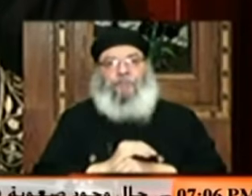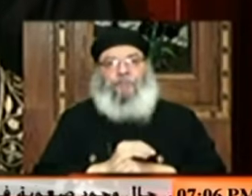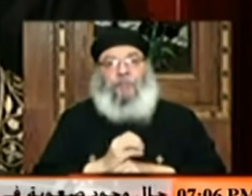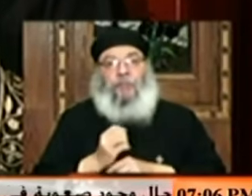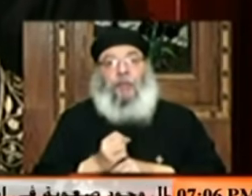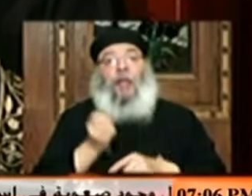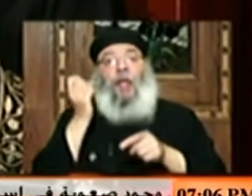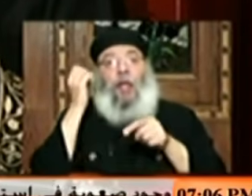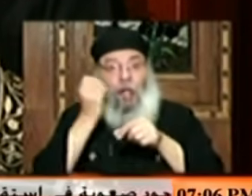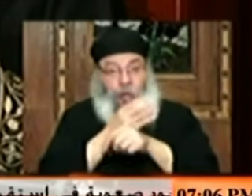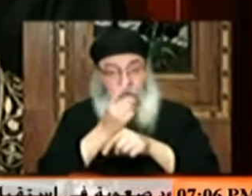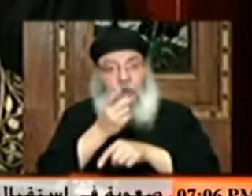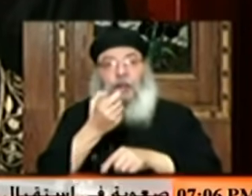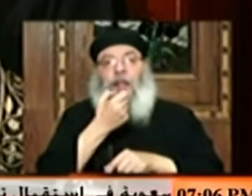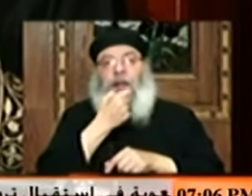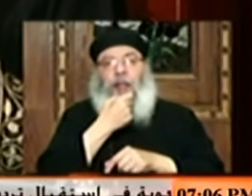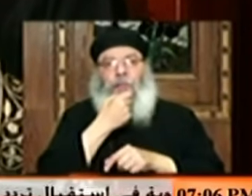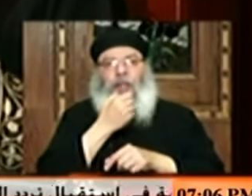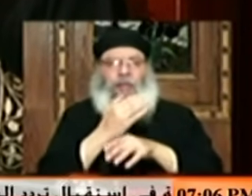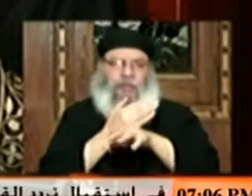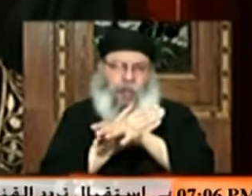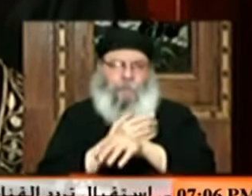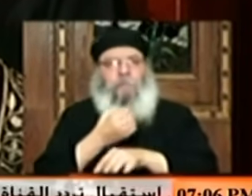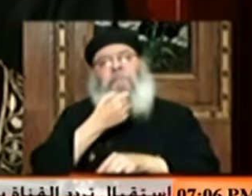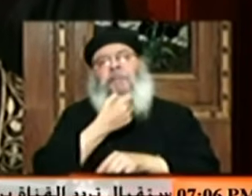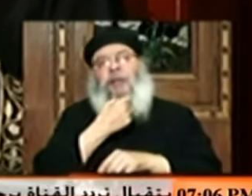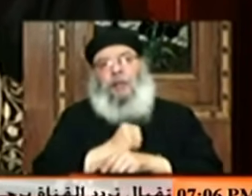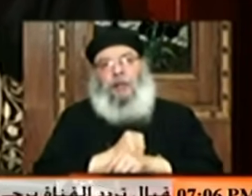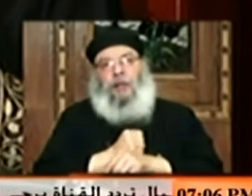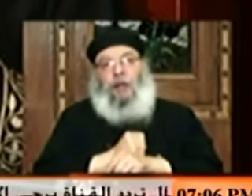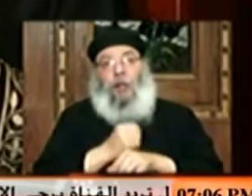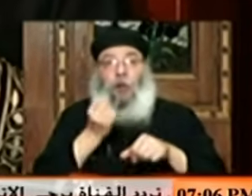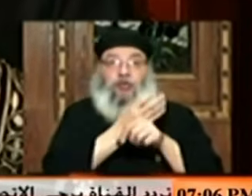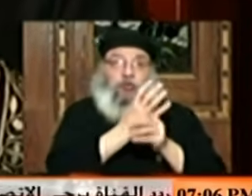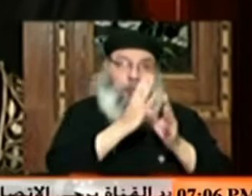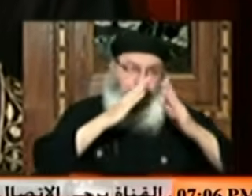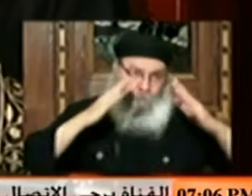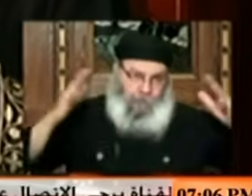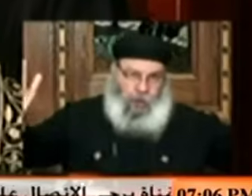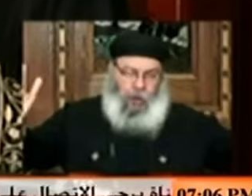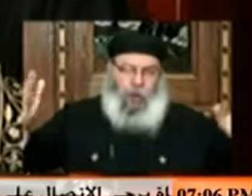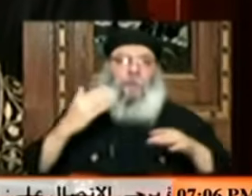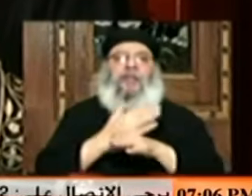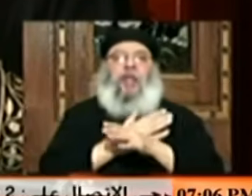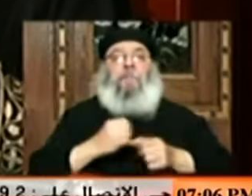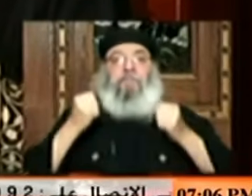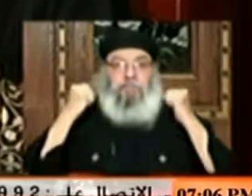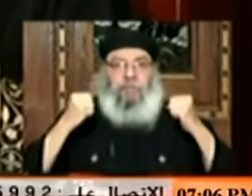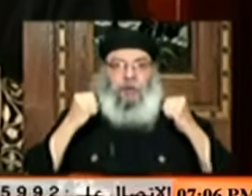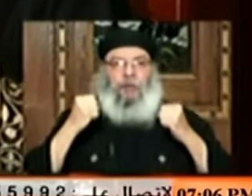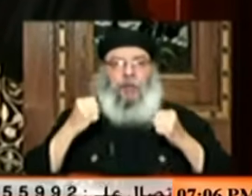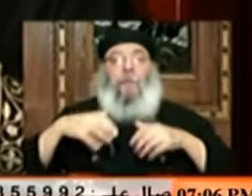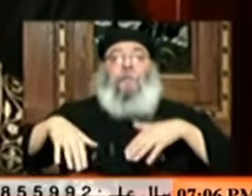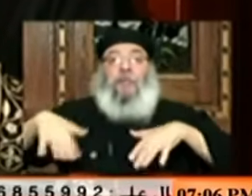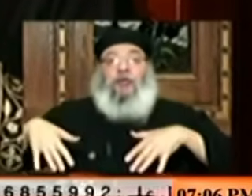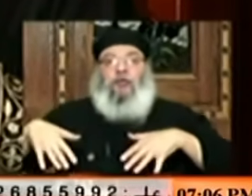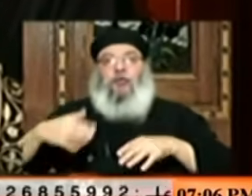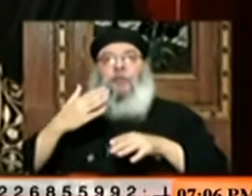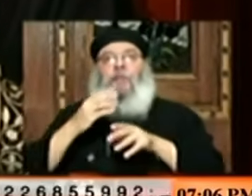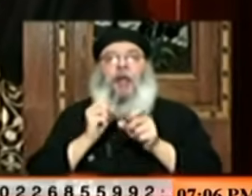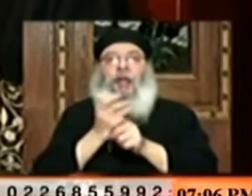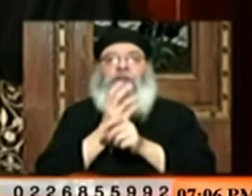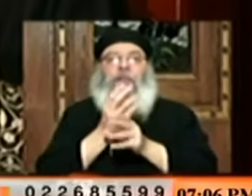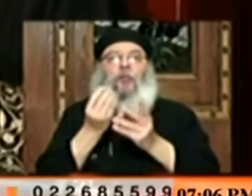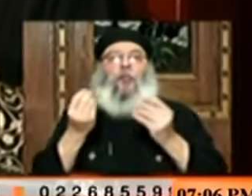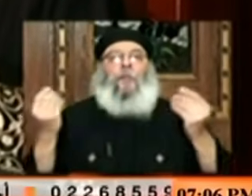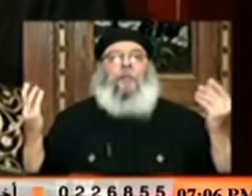خطيته قليله يبقى مرضه قليل ده خطيته كبيره يبقى مرضه كبير ده راجل مشلول يبقى خطيته كبيره